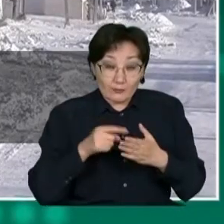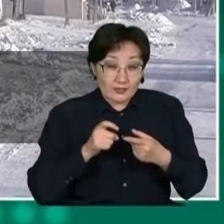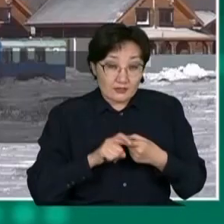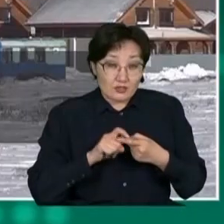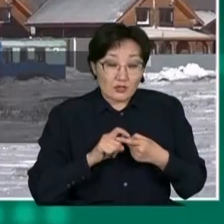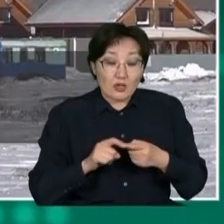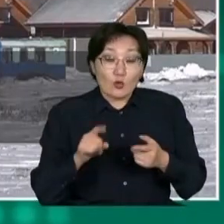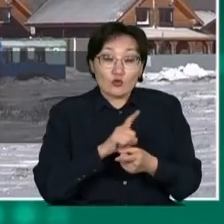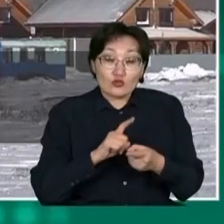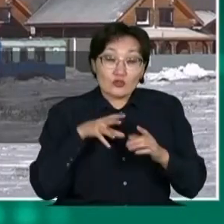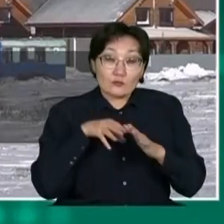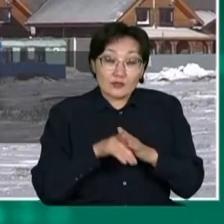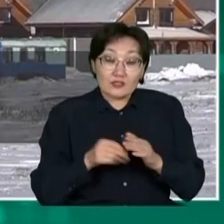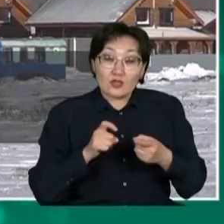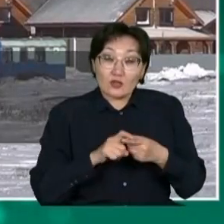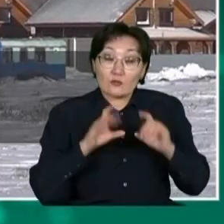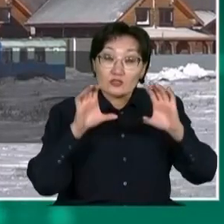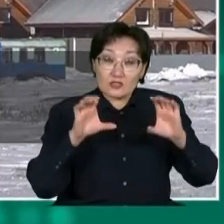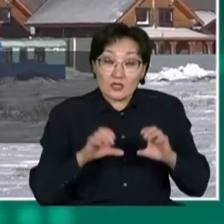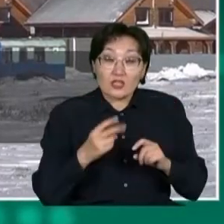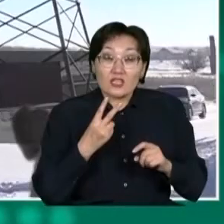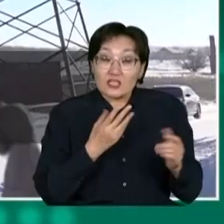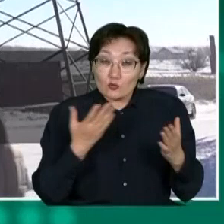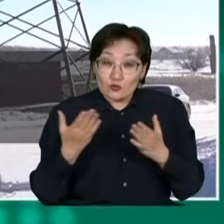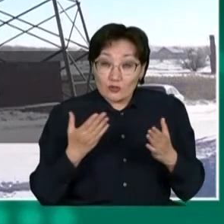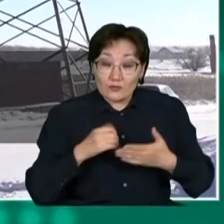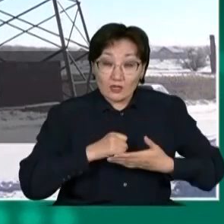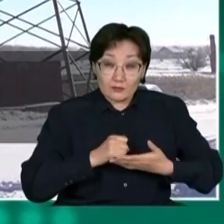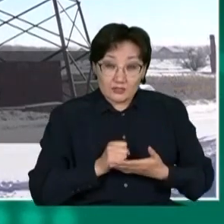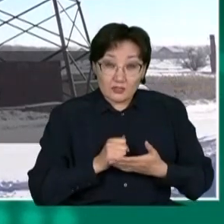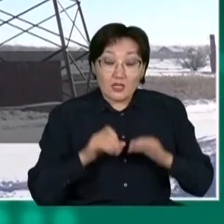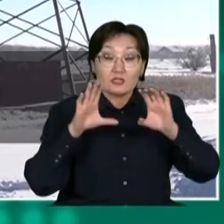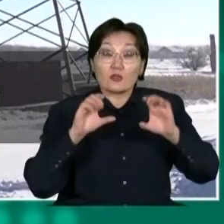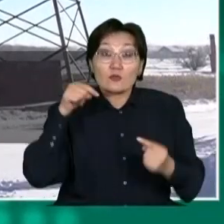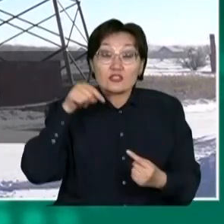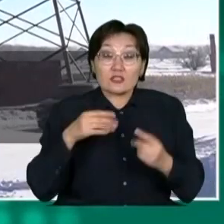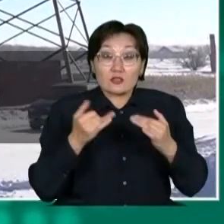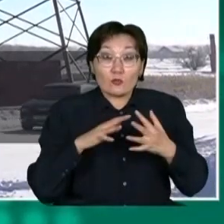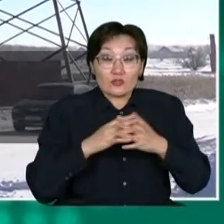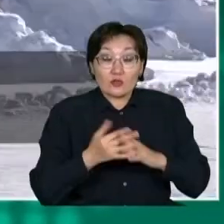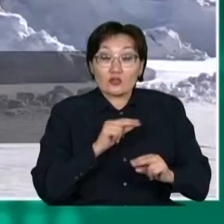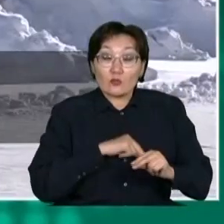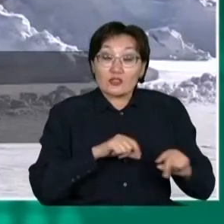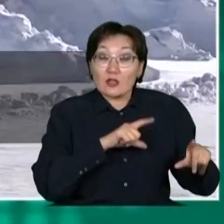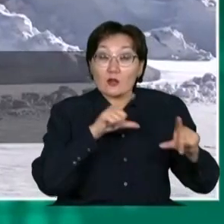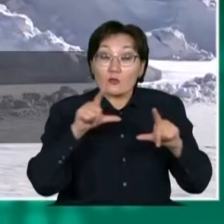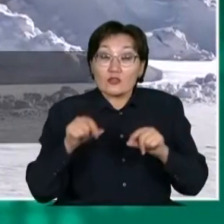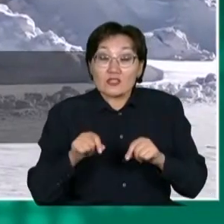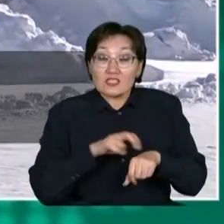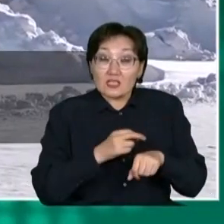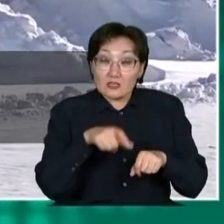бойынша өзгерістер енгізу туралы заңды екінші оқылымда мақұлдады. Заңға сәйкес енді ауылға жұмыс істеу үшін баратын